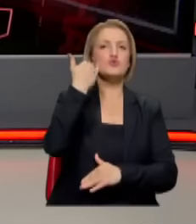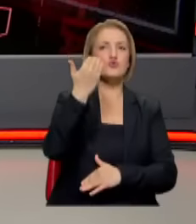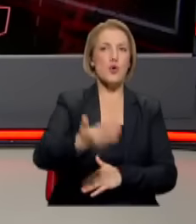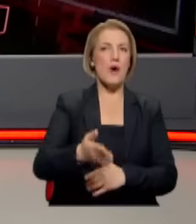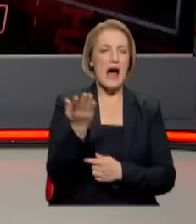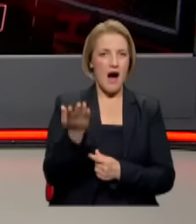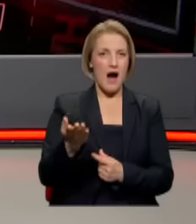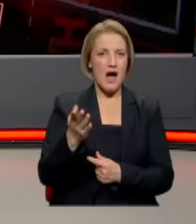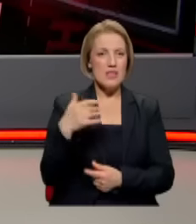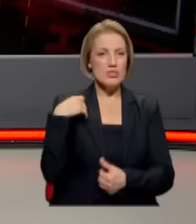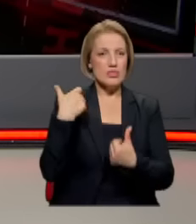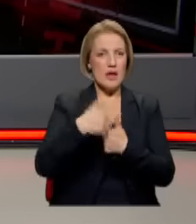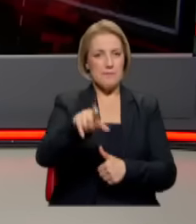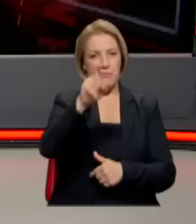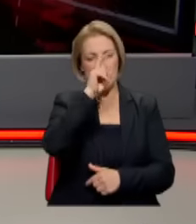uğraştırmayın